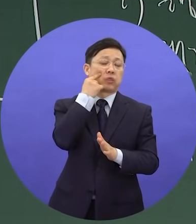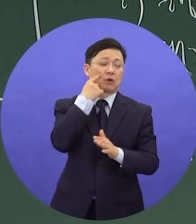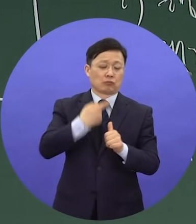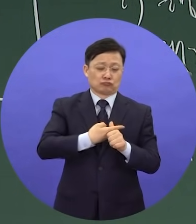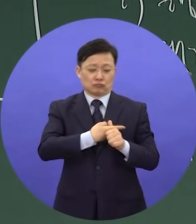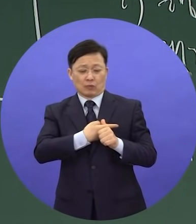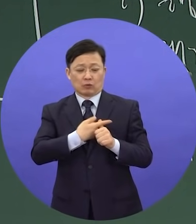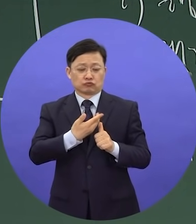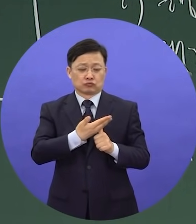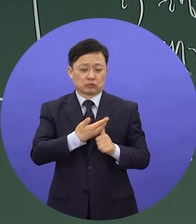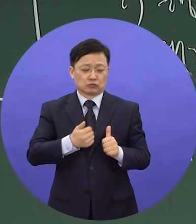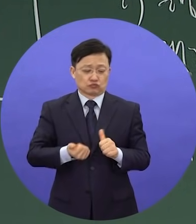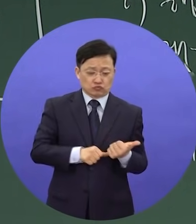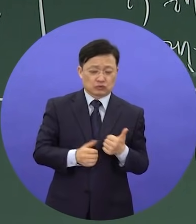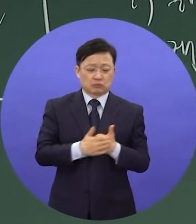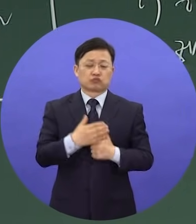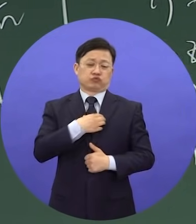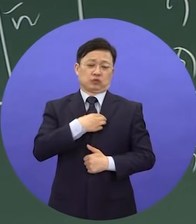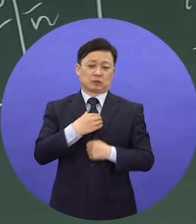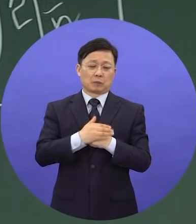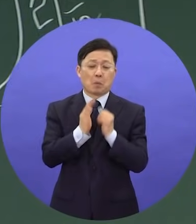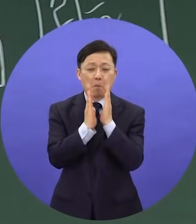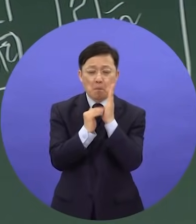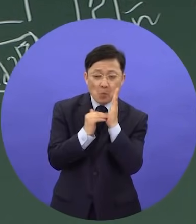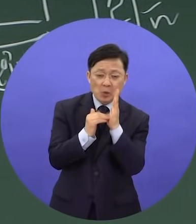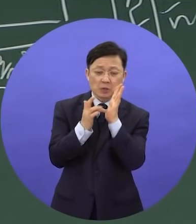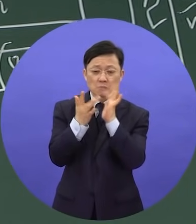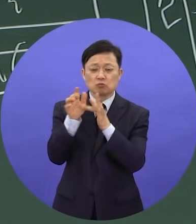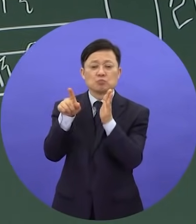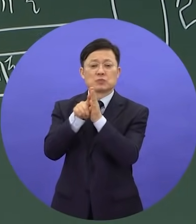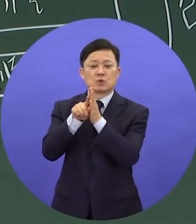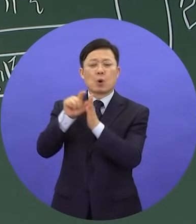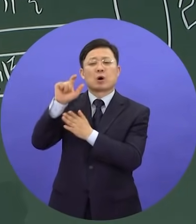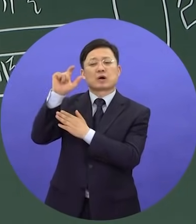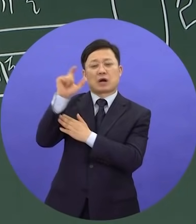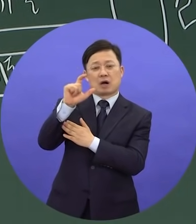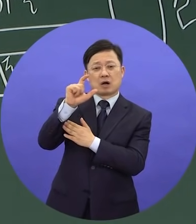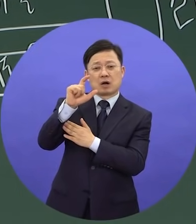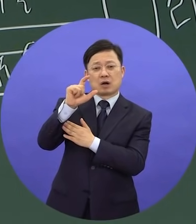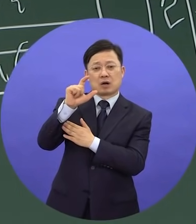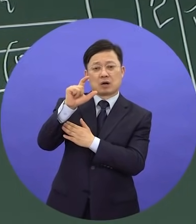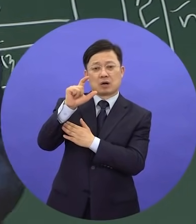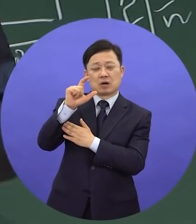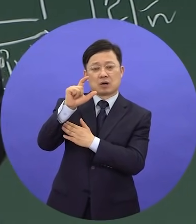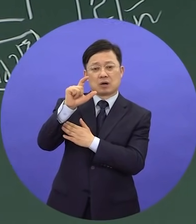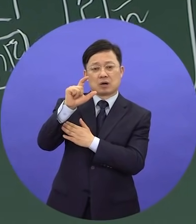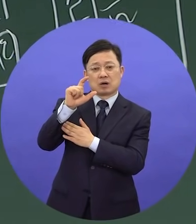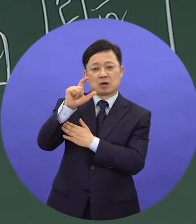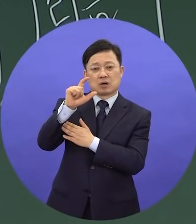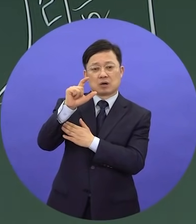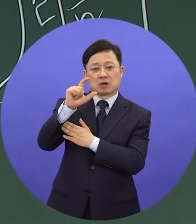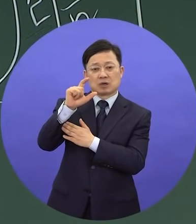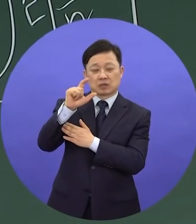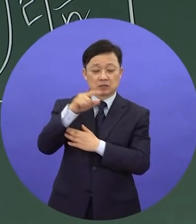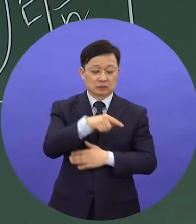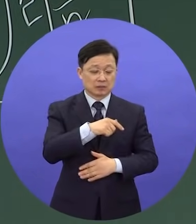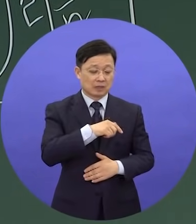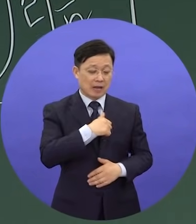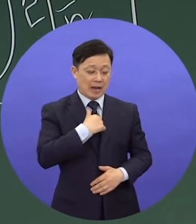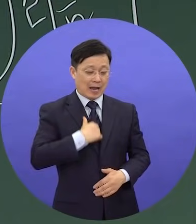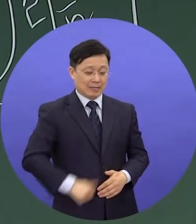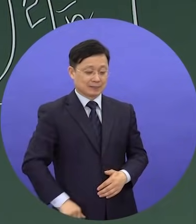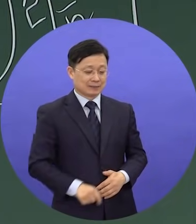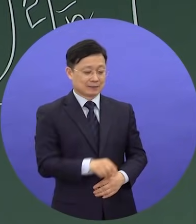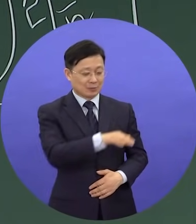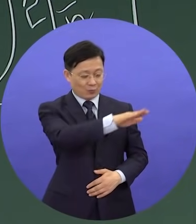back then, because they were persecuting and killing Christians, you couldn't even show that you were a devout Christian. 오랜만에 온 아들에게 늘 복음 얘기했겠죠. But to her